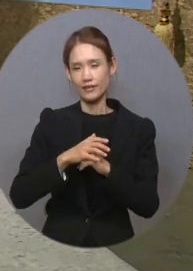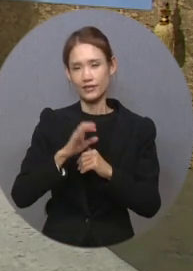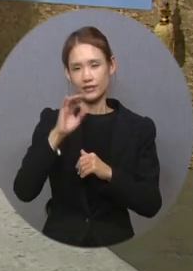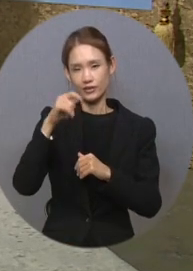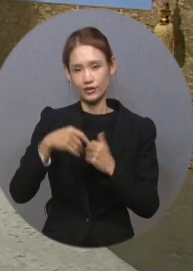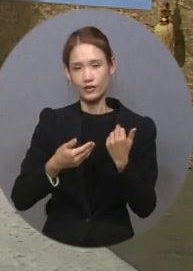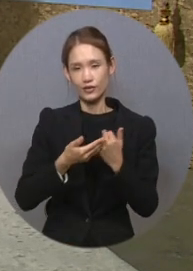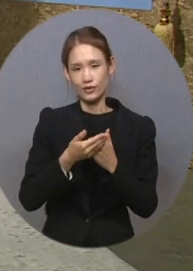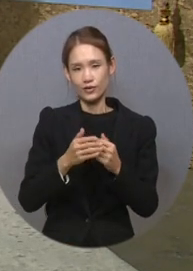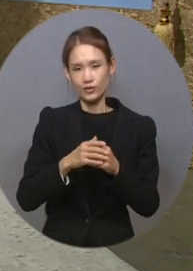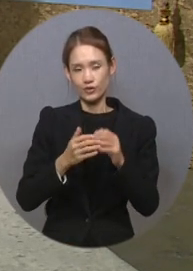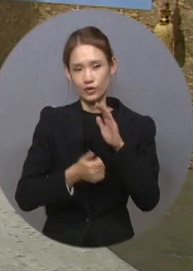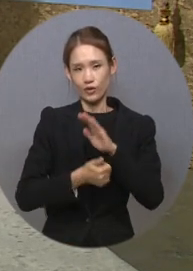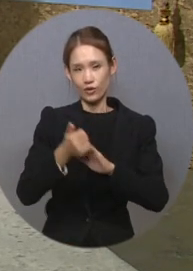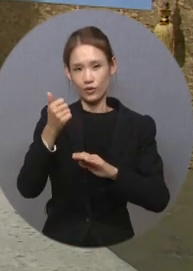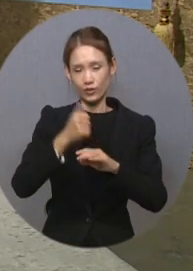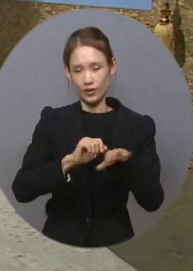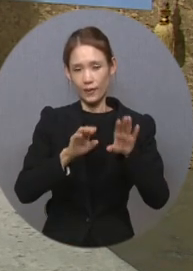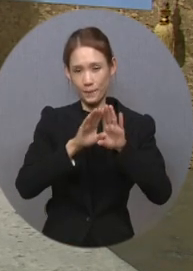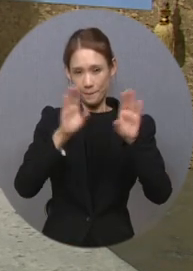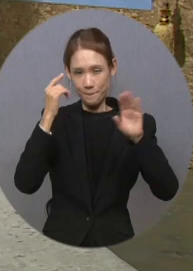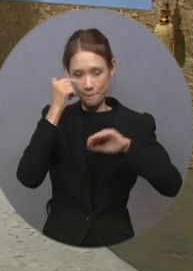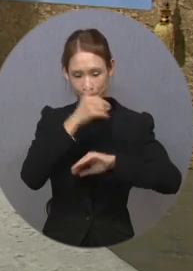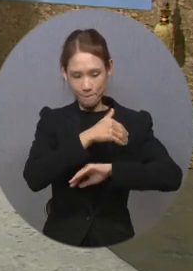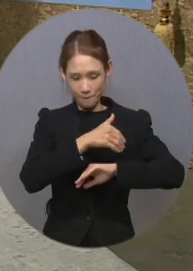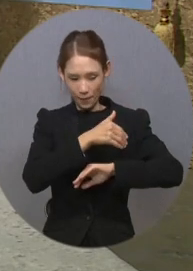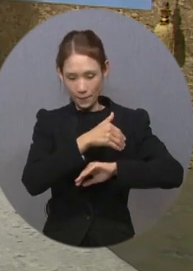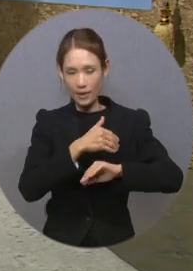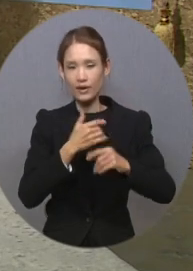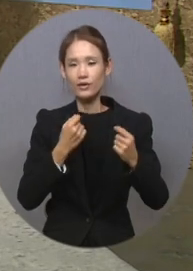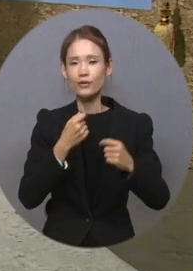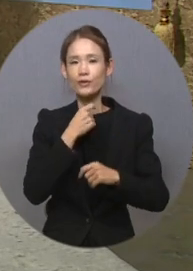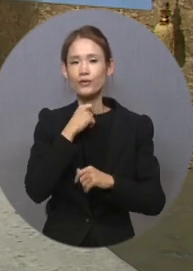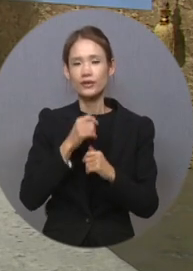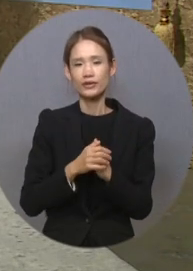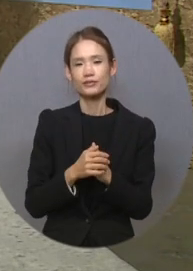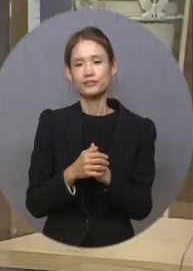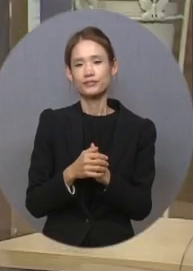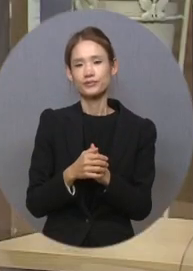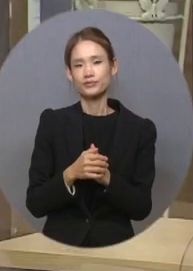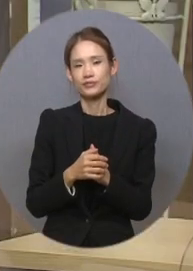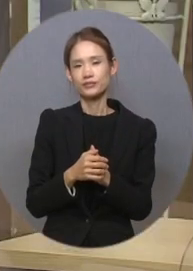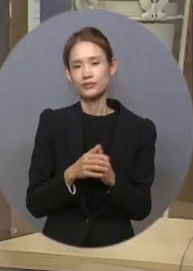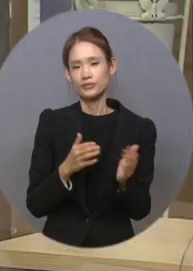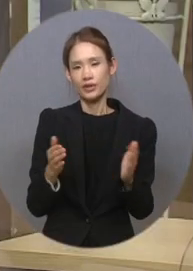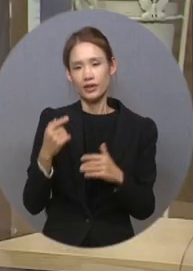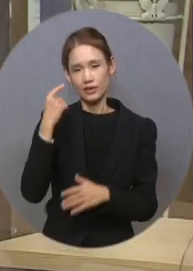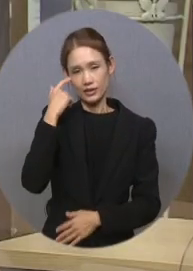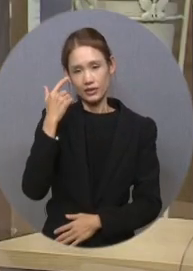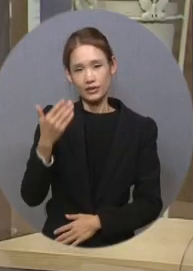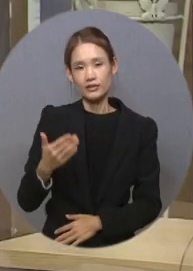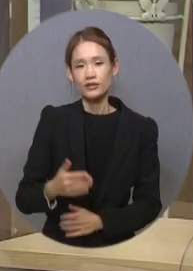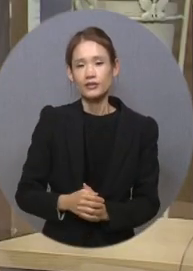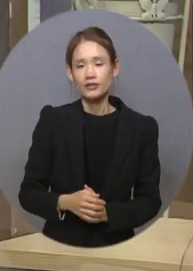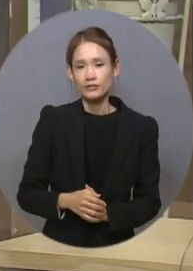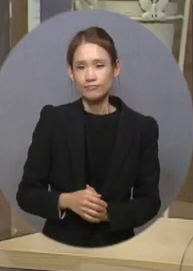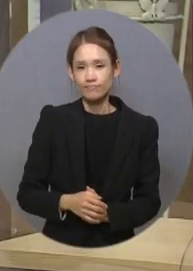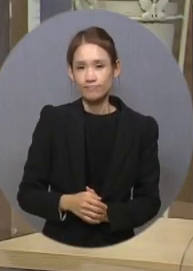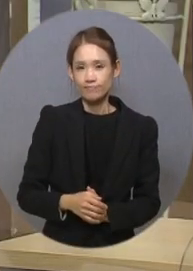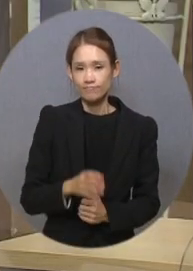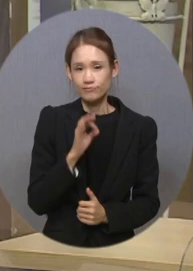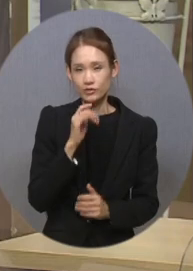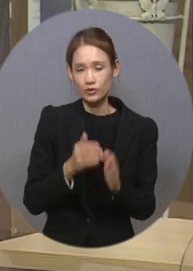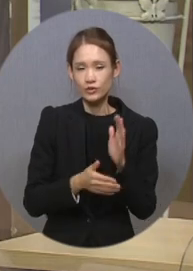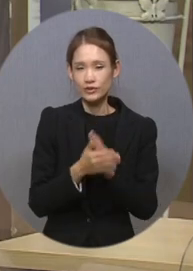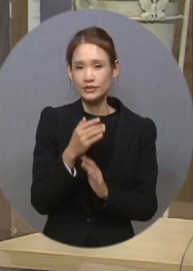세계선 박람회가 굉장히 좀 성공적으로 개최가 되기를 바라면서 그럼 또 다음 질문으로 넘어가 보도록 하겠습니다. 네, 네.